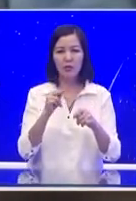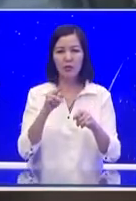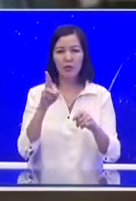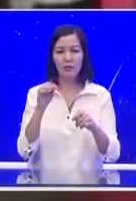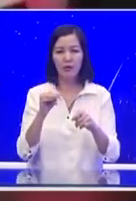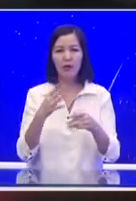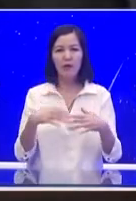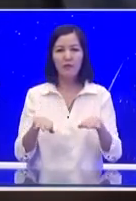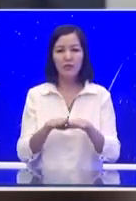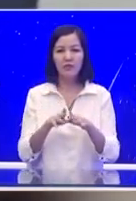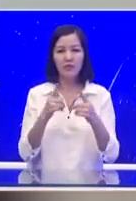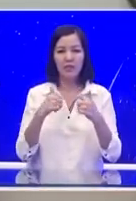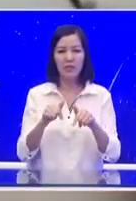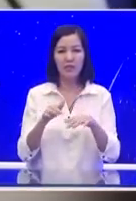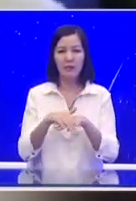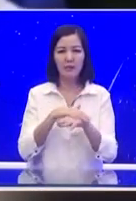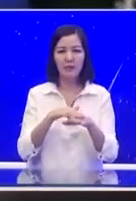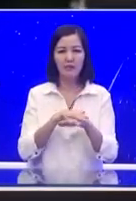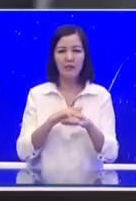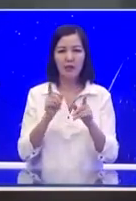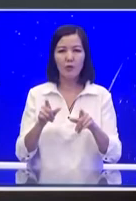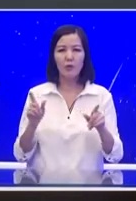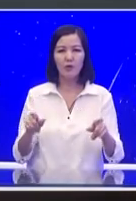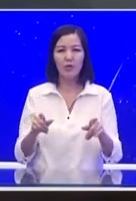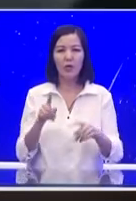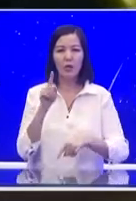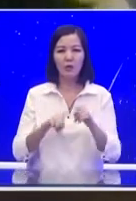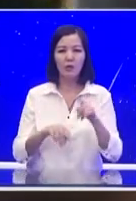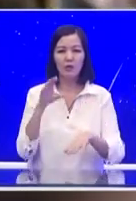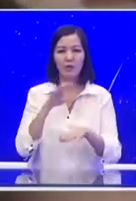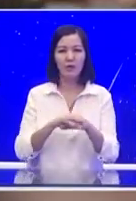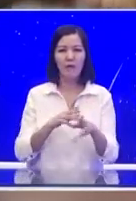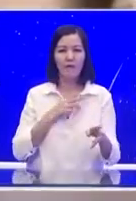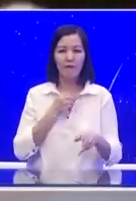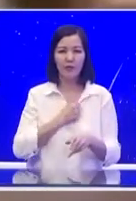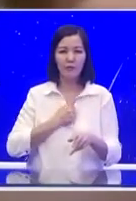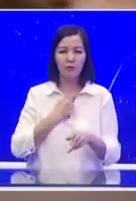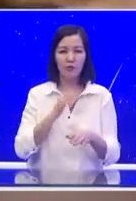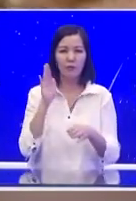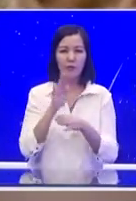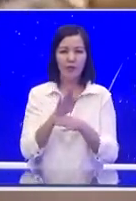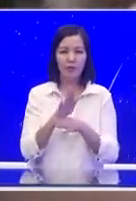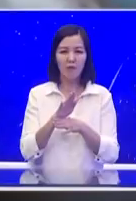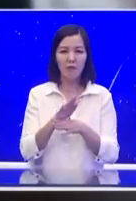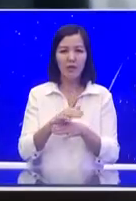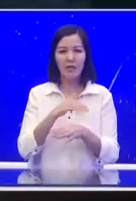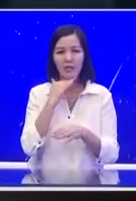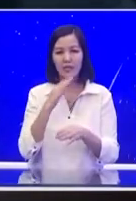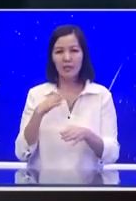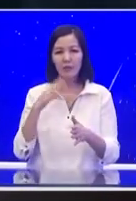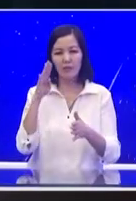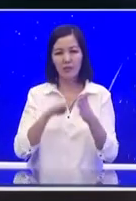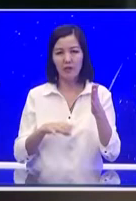и, в частности, за организацию массового скопления людей. Родственники задержанного возмущены приговором. Считают, что достаточно было